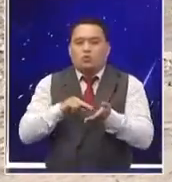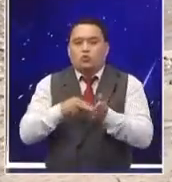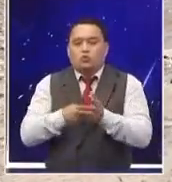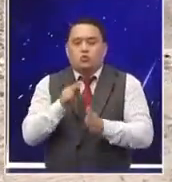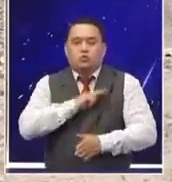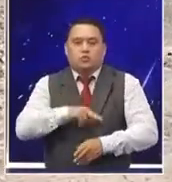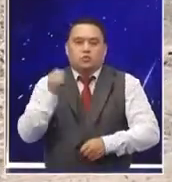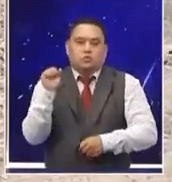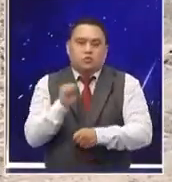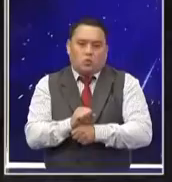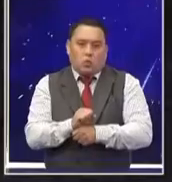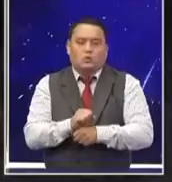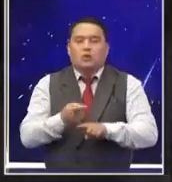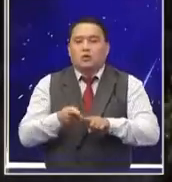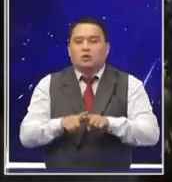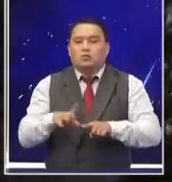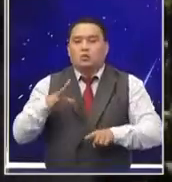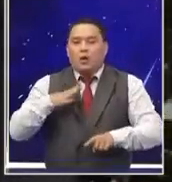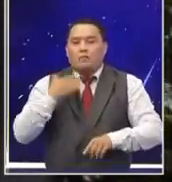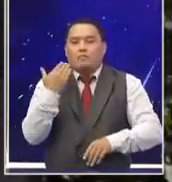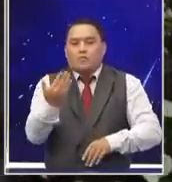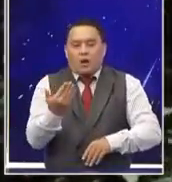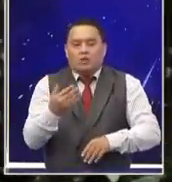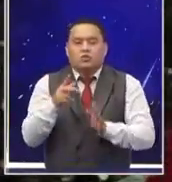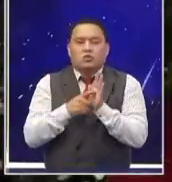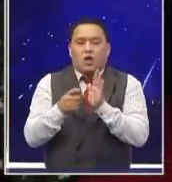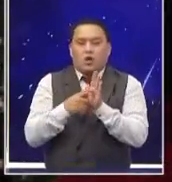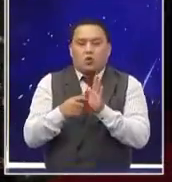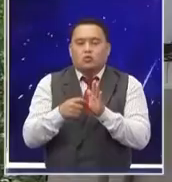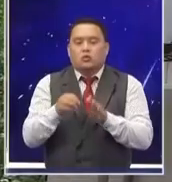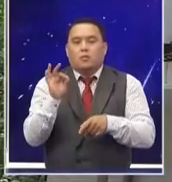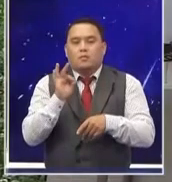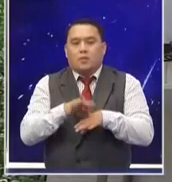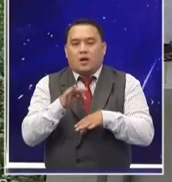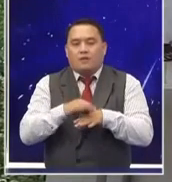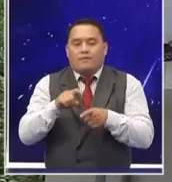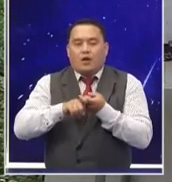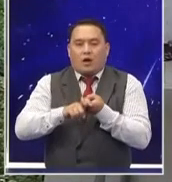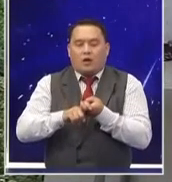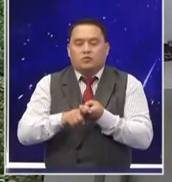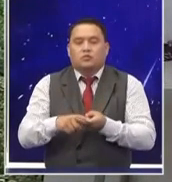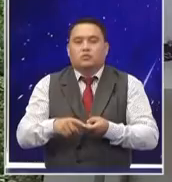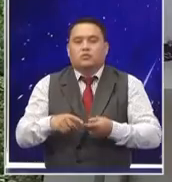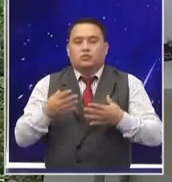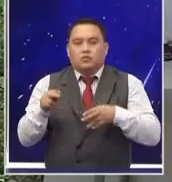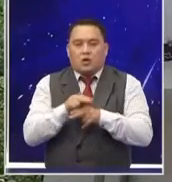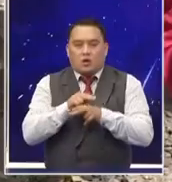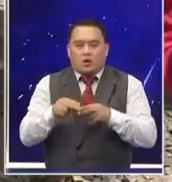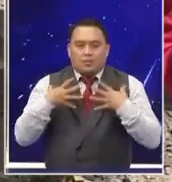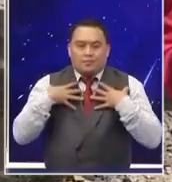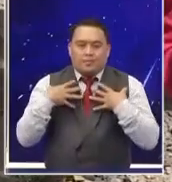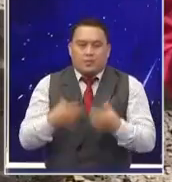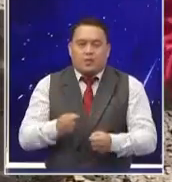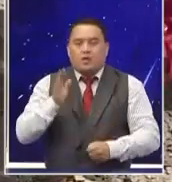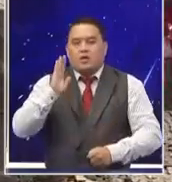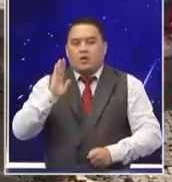тоқтатты. Жалпы ескелділік дәрігерлер пандемия тұсында 700-ге тарта індет жұқтырғанды жазып қатарға қосқан. Алдыңғы шепте 70-ден